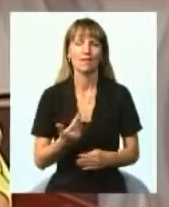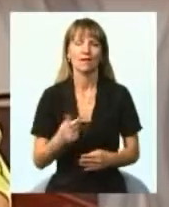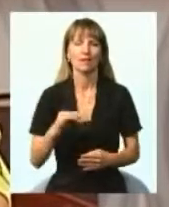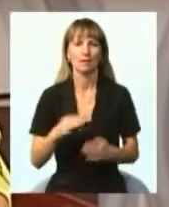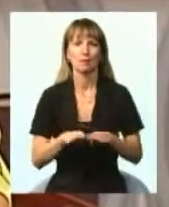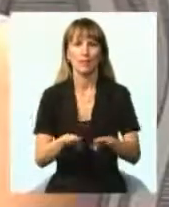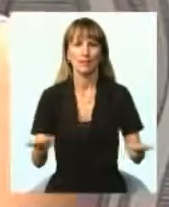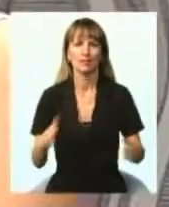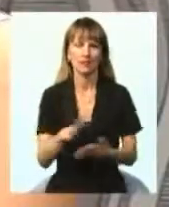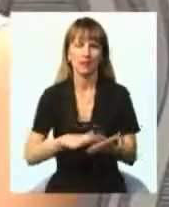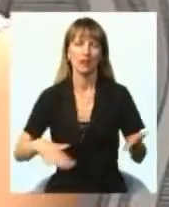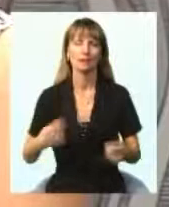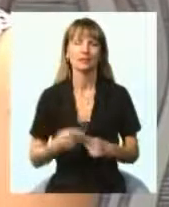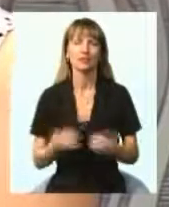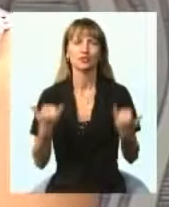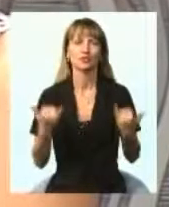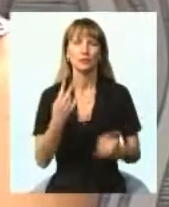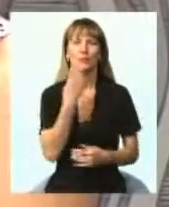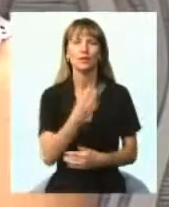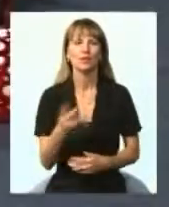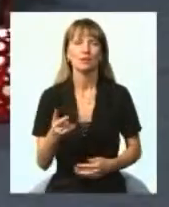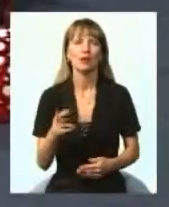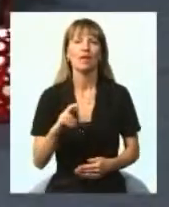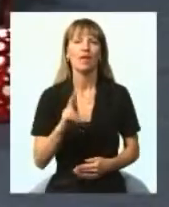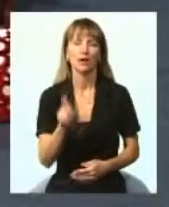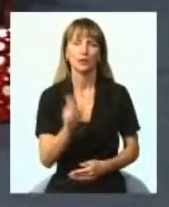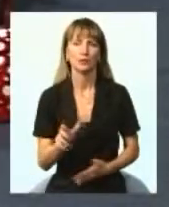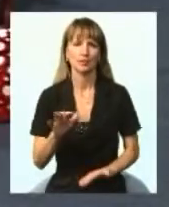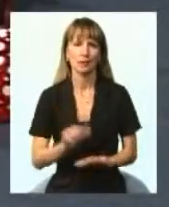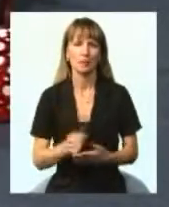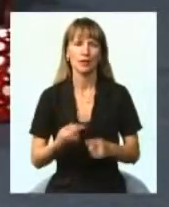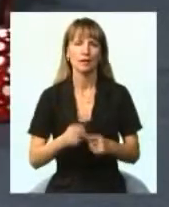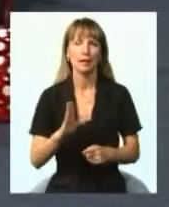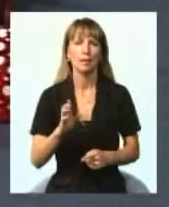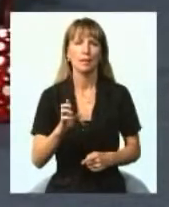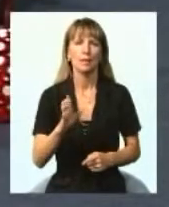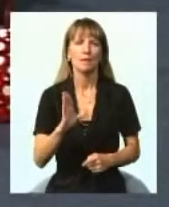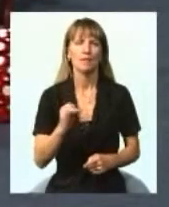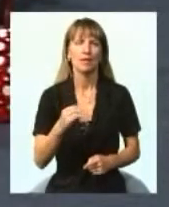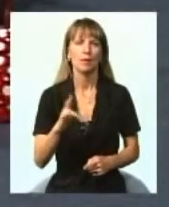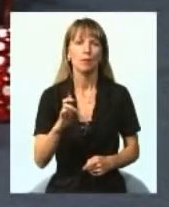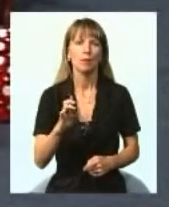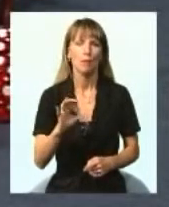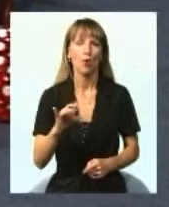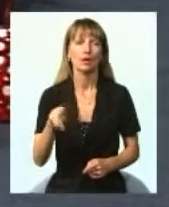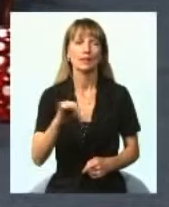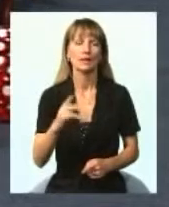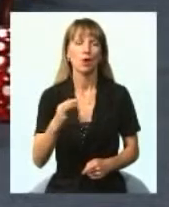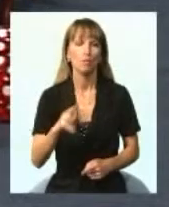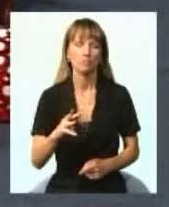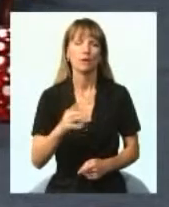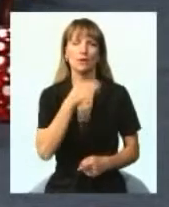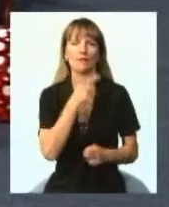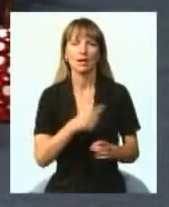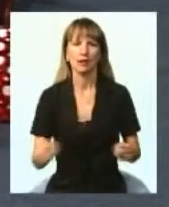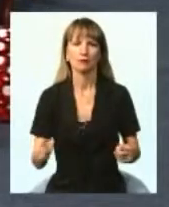собі далі. Тож давайте просто зараз подивимось, як люди займаються вейкбордингом, а потім згодом можемо колись і самі спробувати.